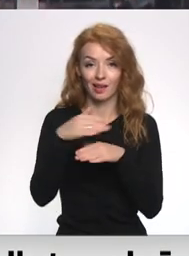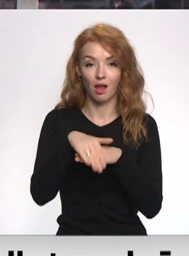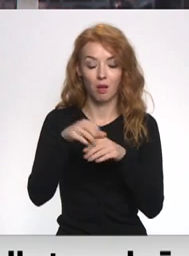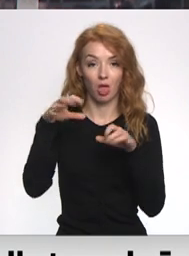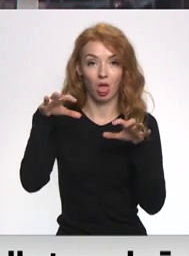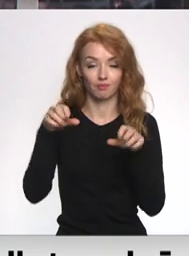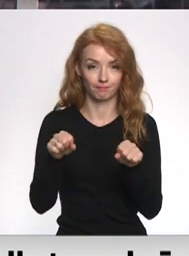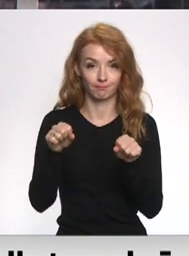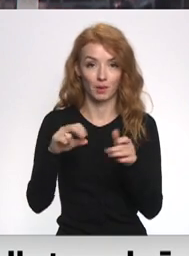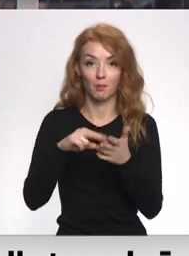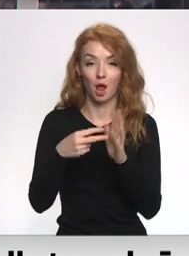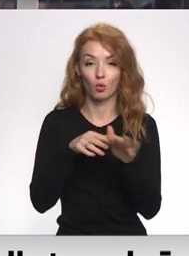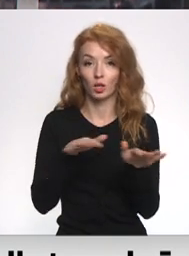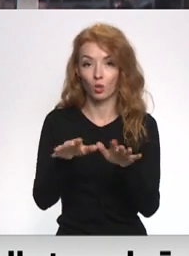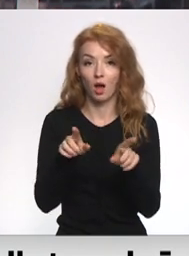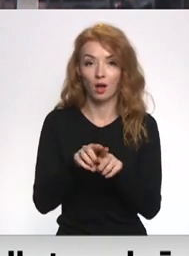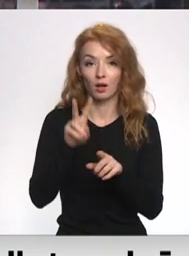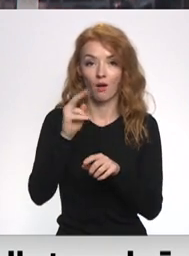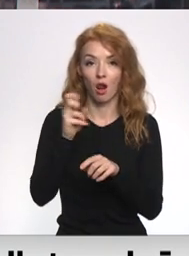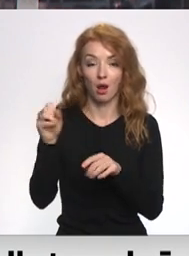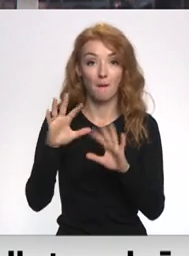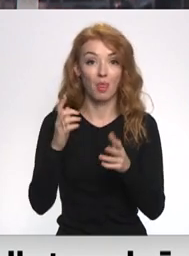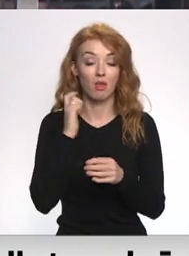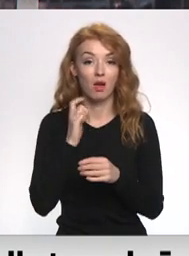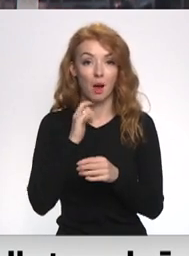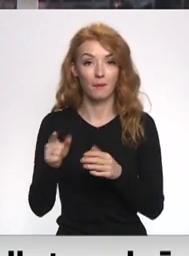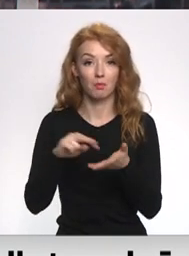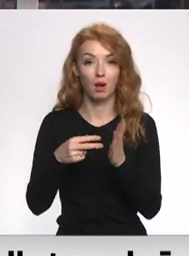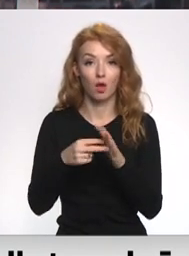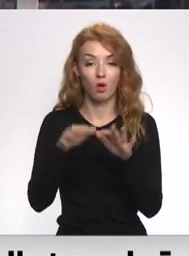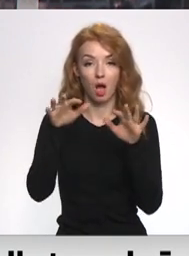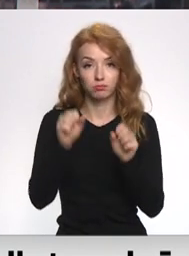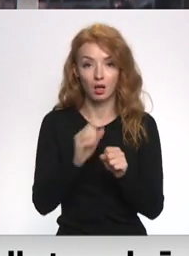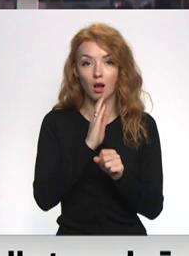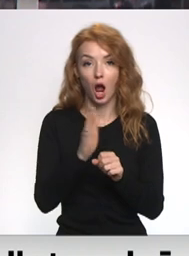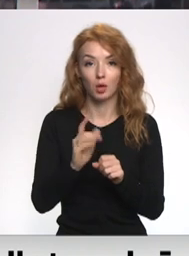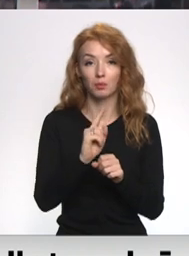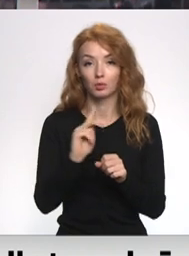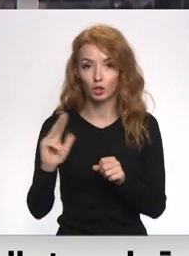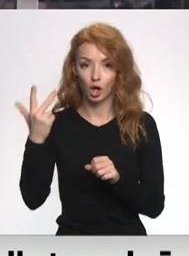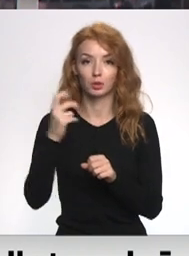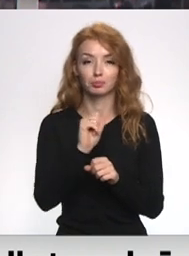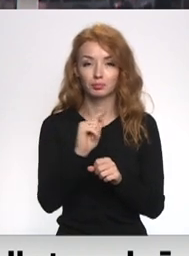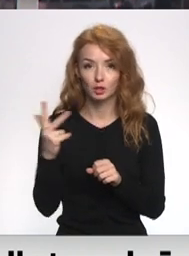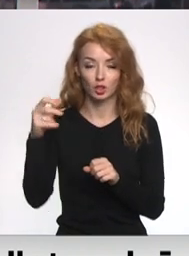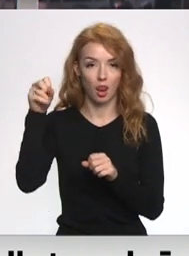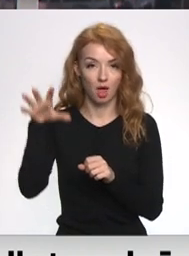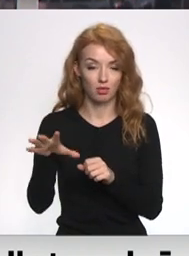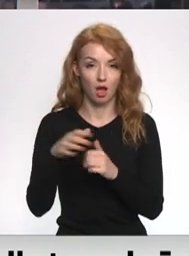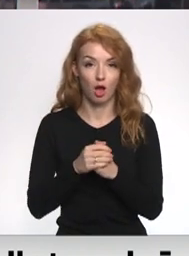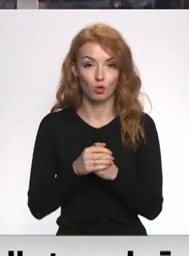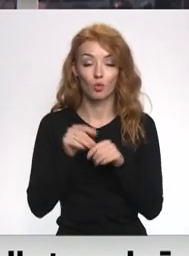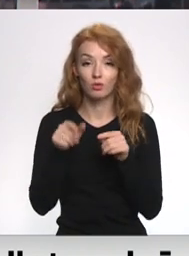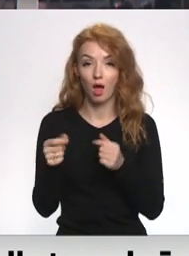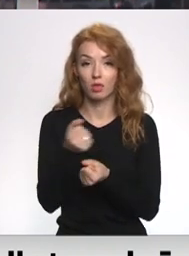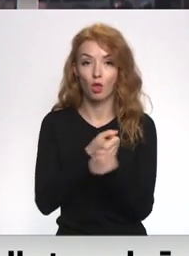apgaismojums. Līdzīgi plāno rīkoties Valkā, bet, piemēram, Jēkabpilī ir iecer izslēgt katru trešo laternu. Vietvaras šādi taupot cer